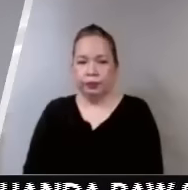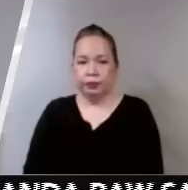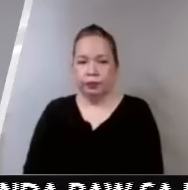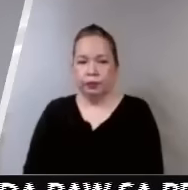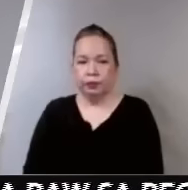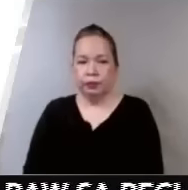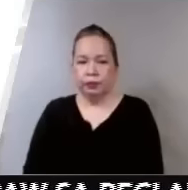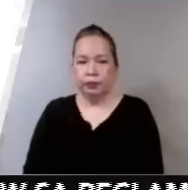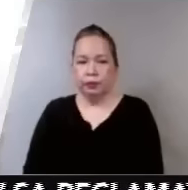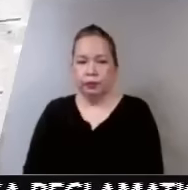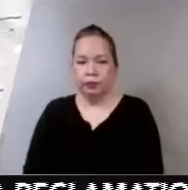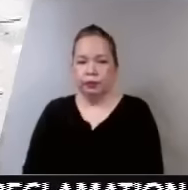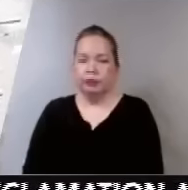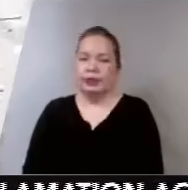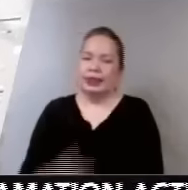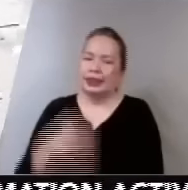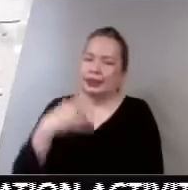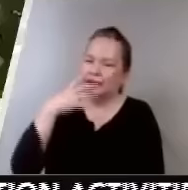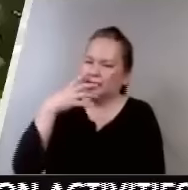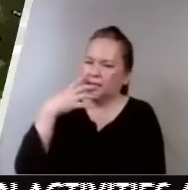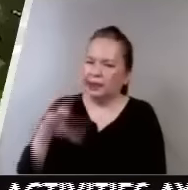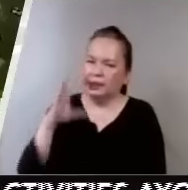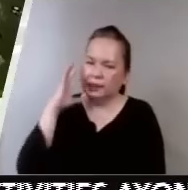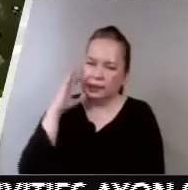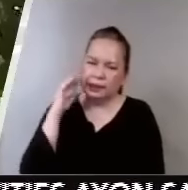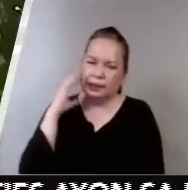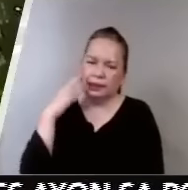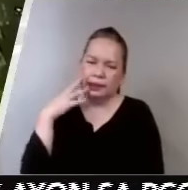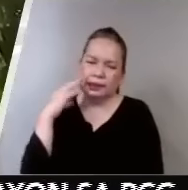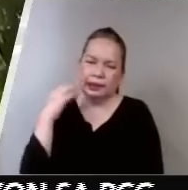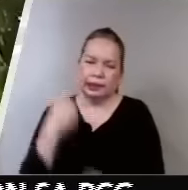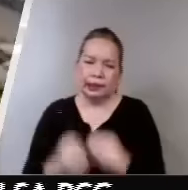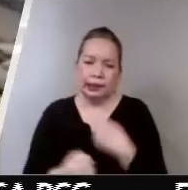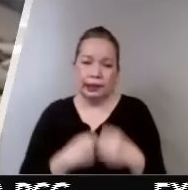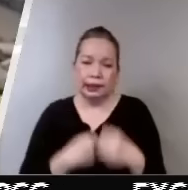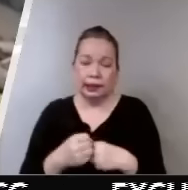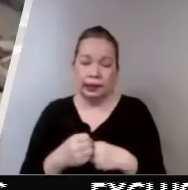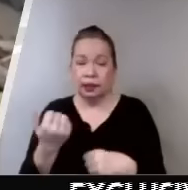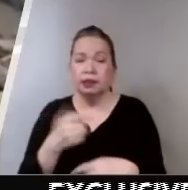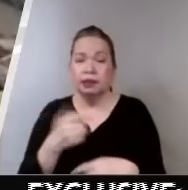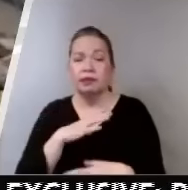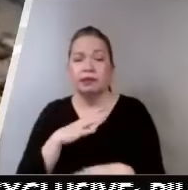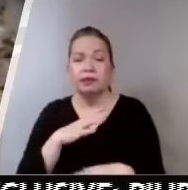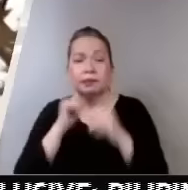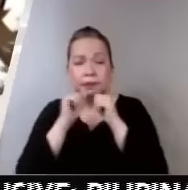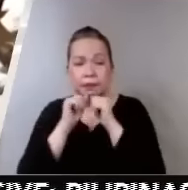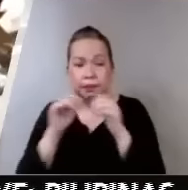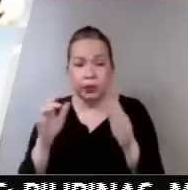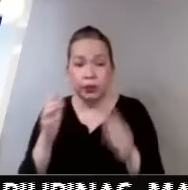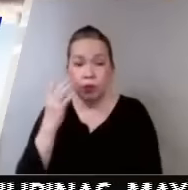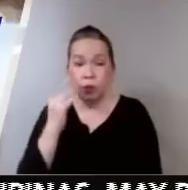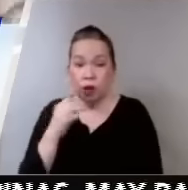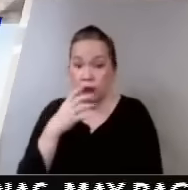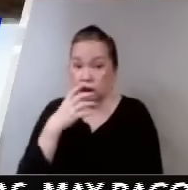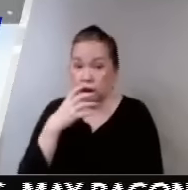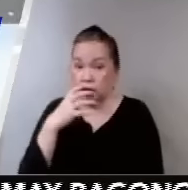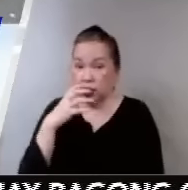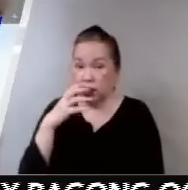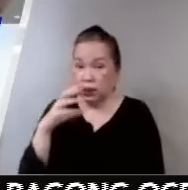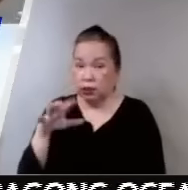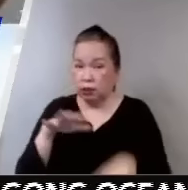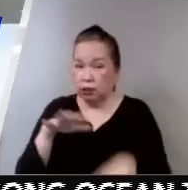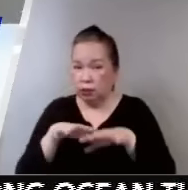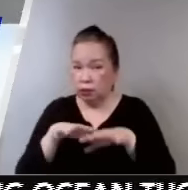Ang matinding init na idinaraing ng marami, biyaya para sa iba? Singtindi ng sikat ng araw ngayon ang daing business